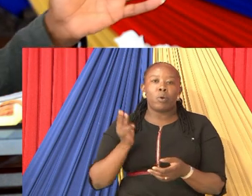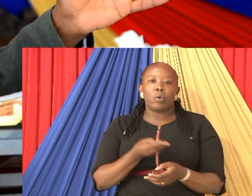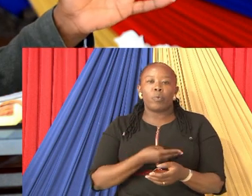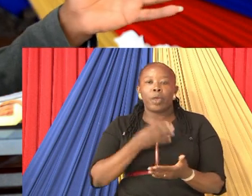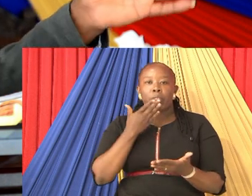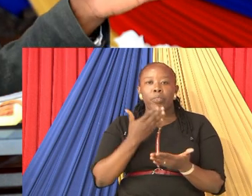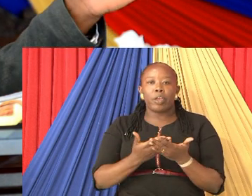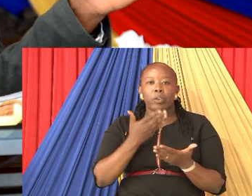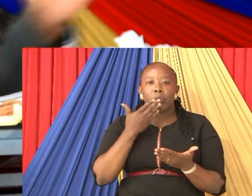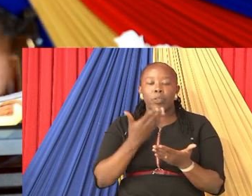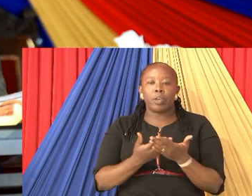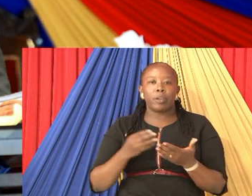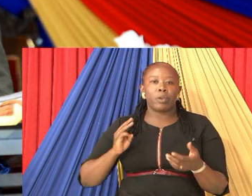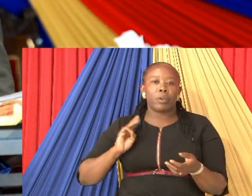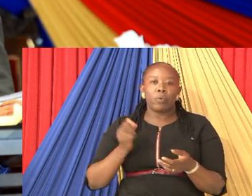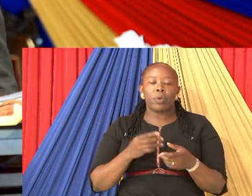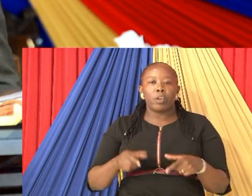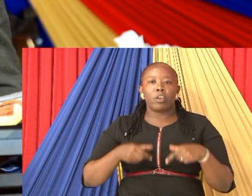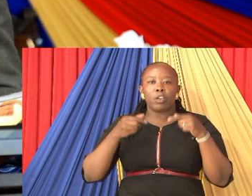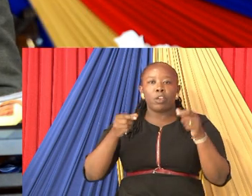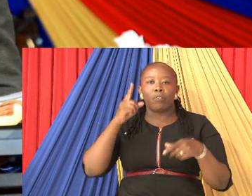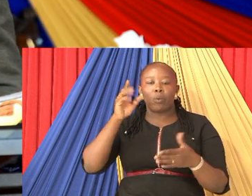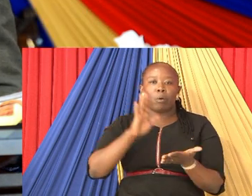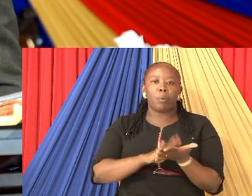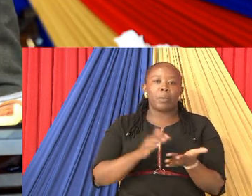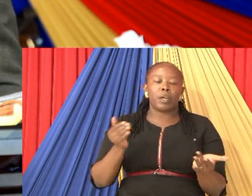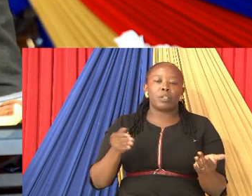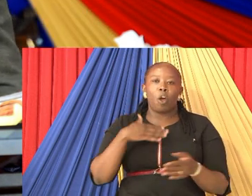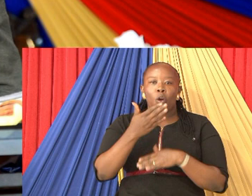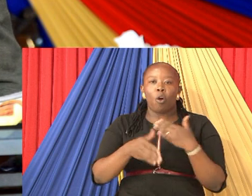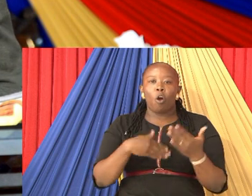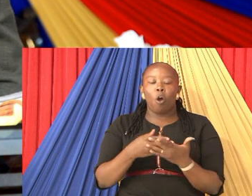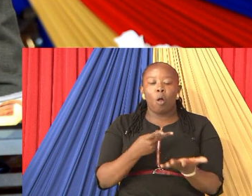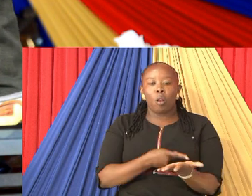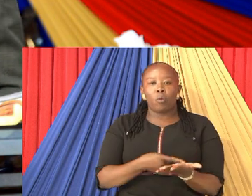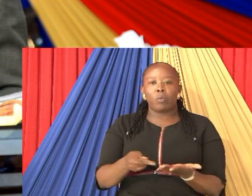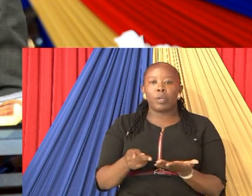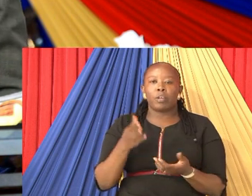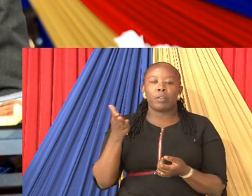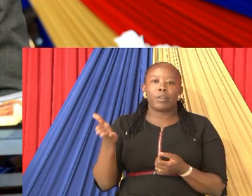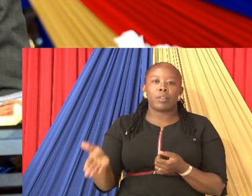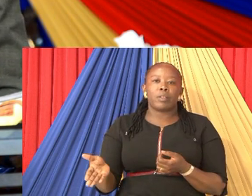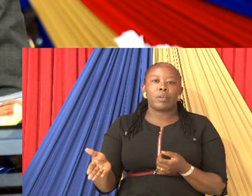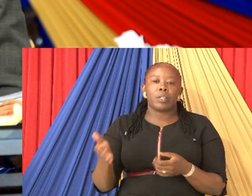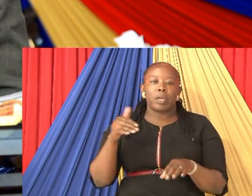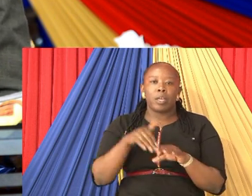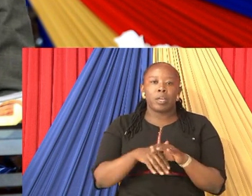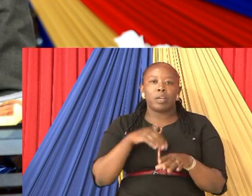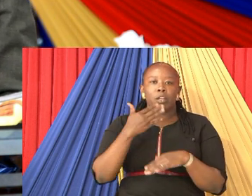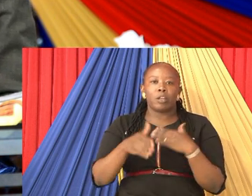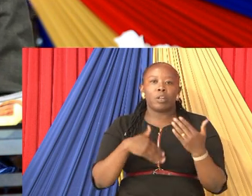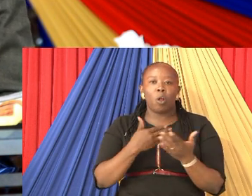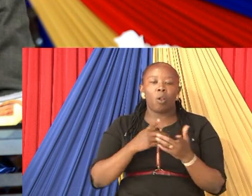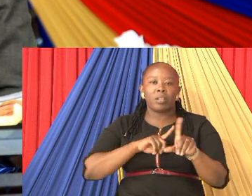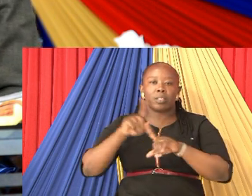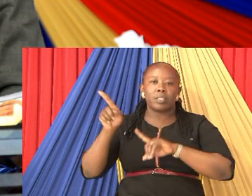to thank you, we give you praise, we give you honor. Katika wiki hii yote, naomba kwamba utakuwa na watu wako. Katika safari zote, katika